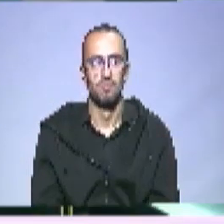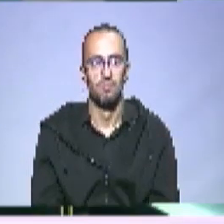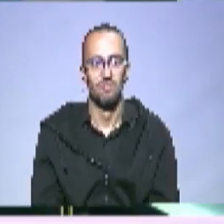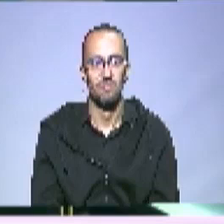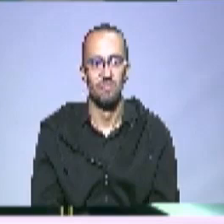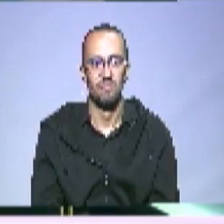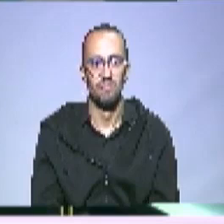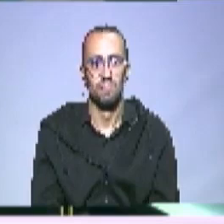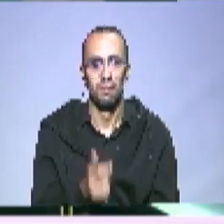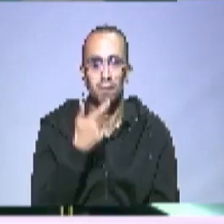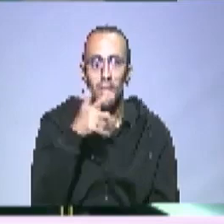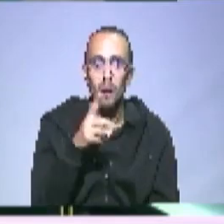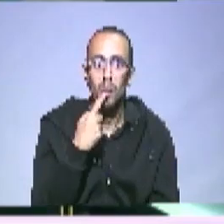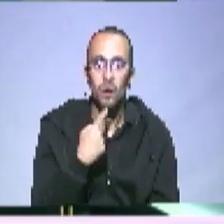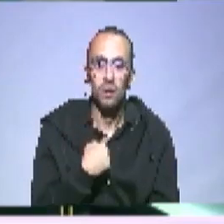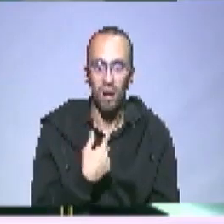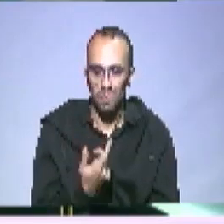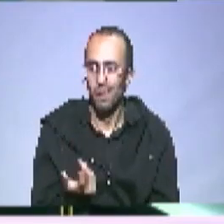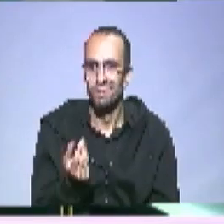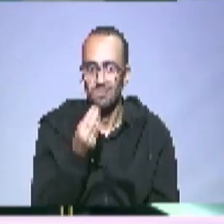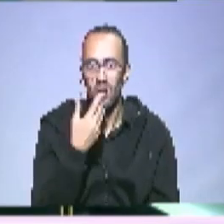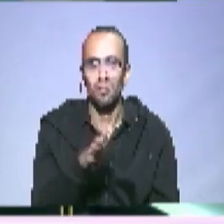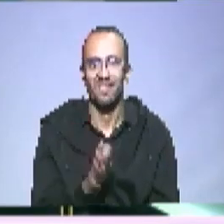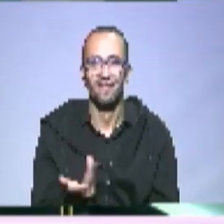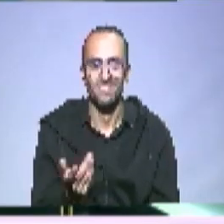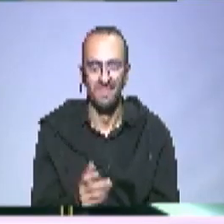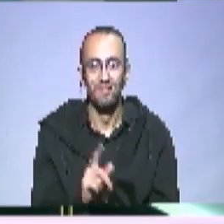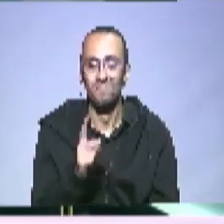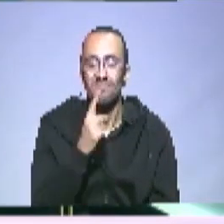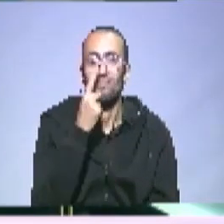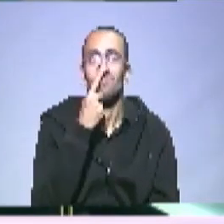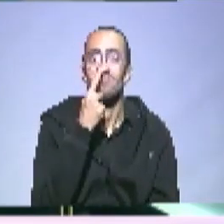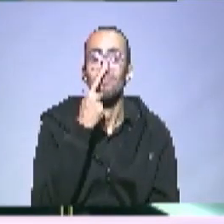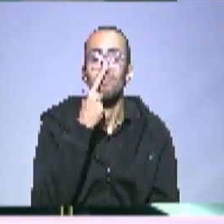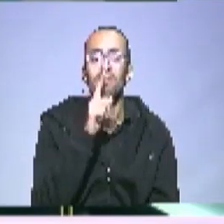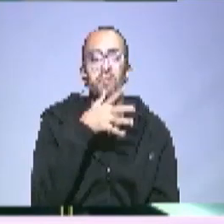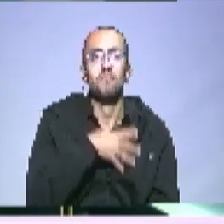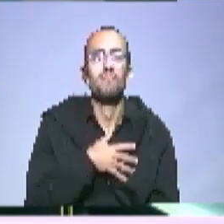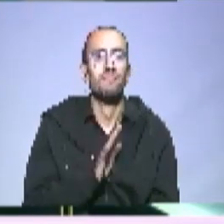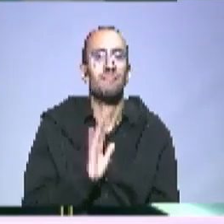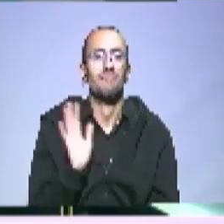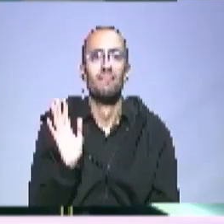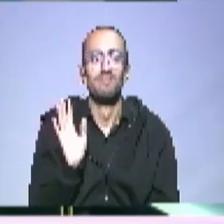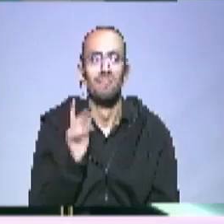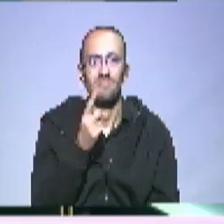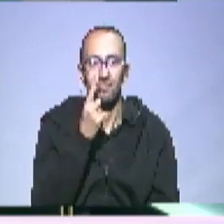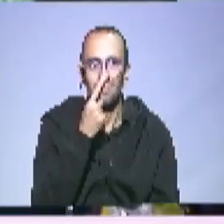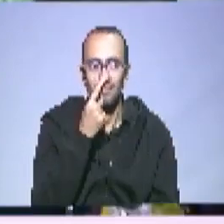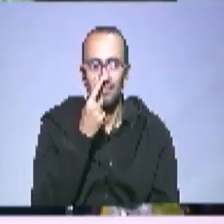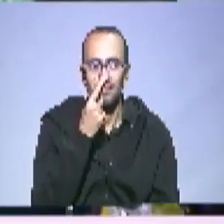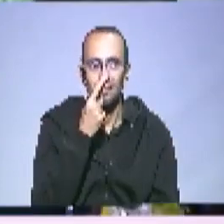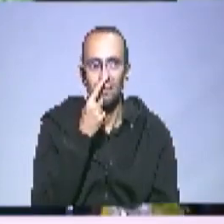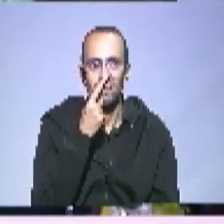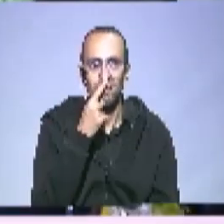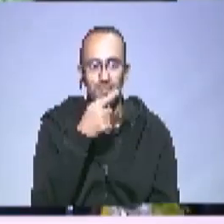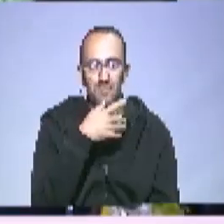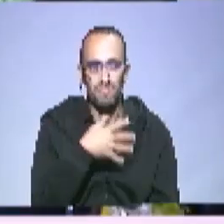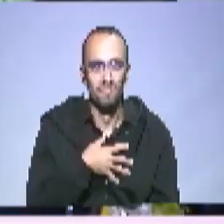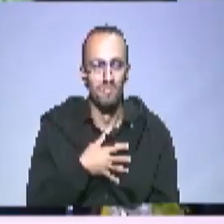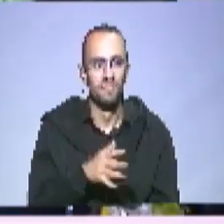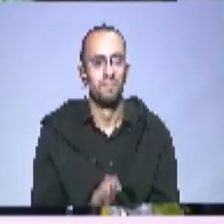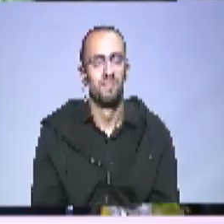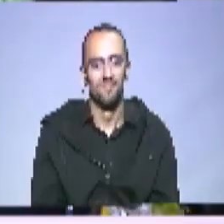جدا. حلو جدا. دي دقتها هناك ولا ايه؟ اه طبعا. الريحة تقول لك هي بتعمل ايه. بصي عاملة ازاي. تسلم ايدك. حلوة